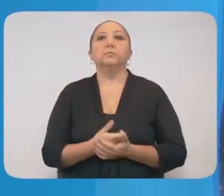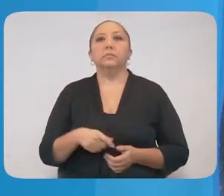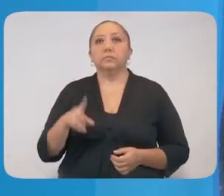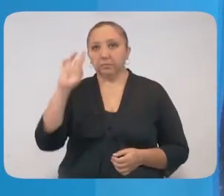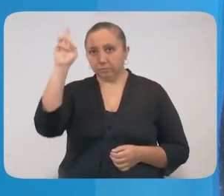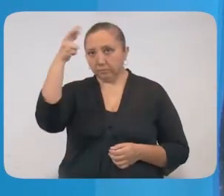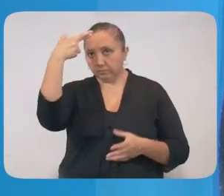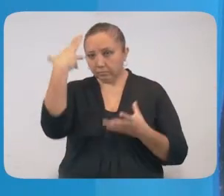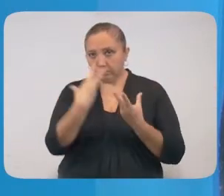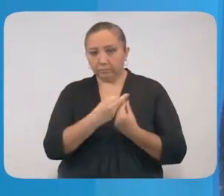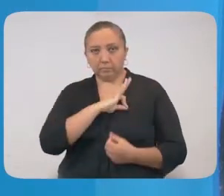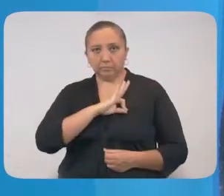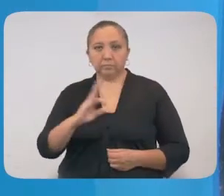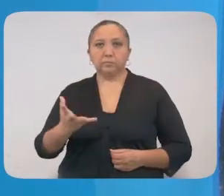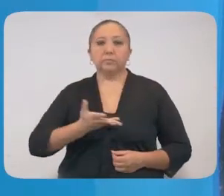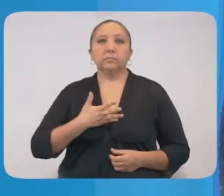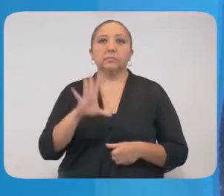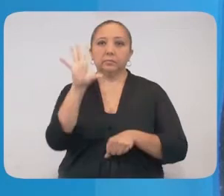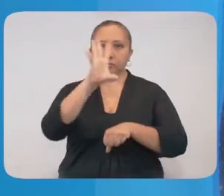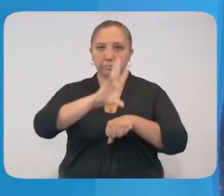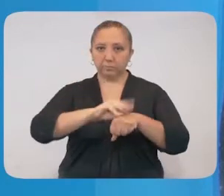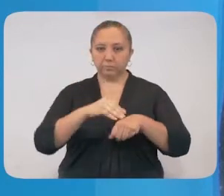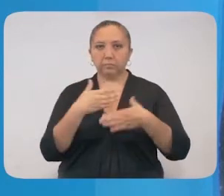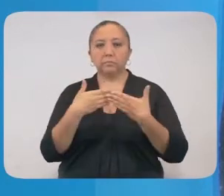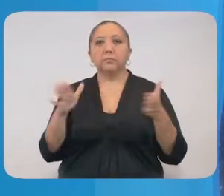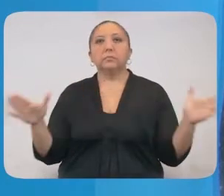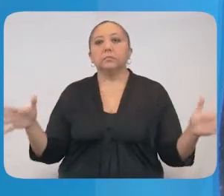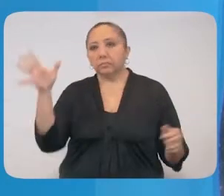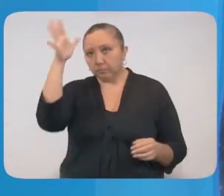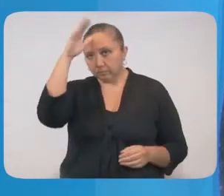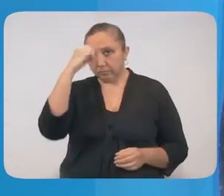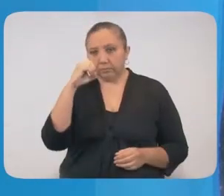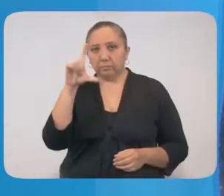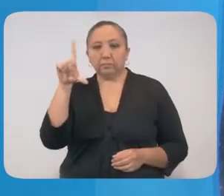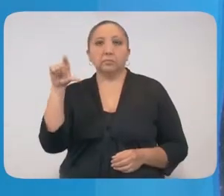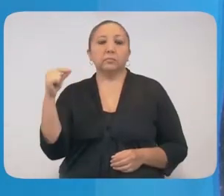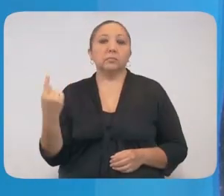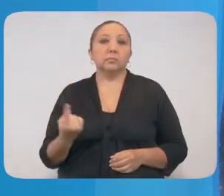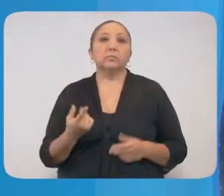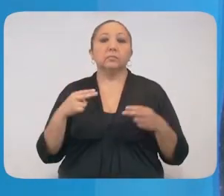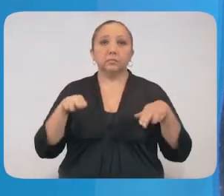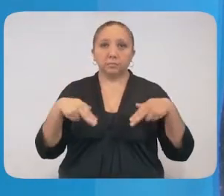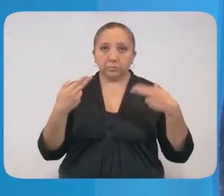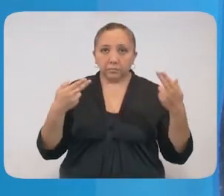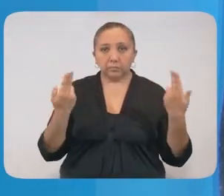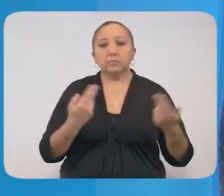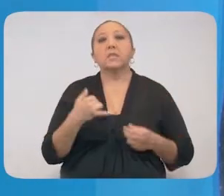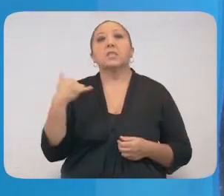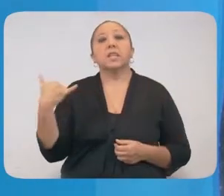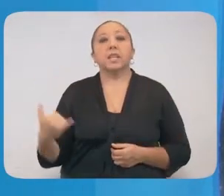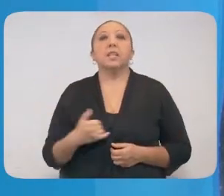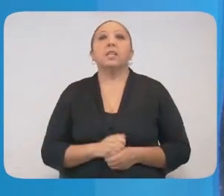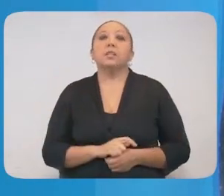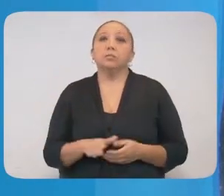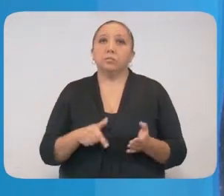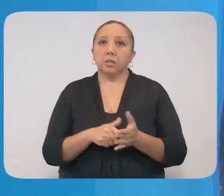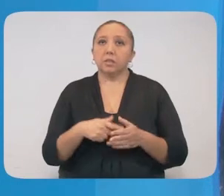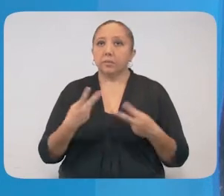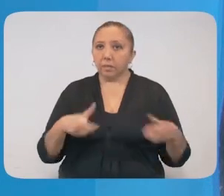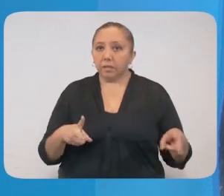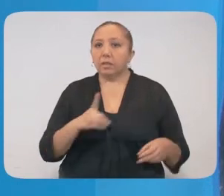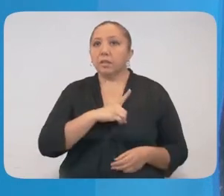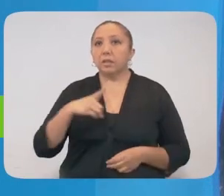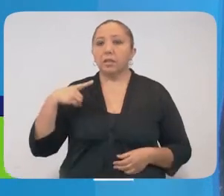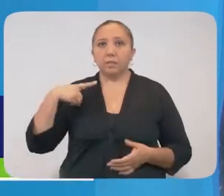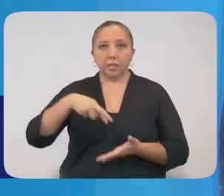reactivacion.yucatan.gov.mx, tu yanuk pesajilo hetzan, tial jejelas kuchil, yolo luyilal, maubinupak ale coronaviruso. Soku hetzel, jejelas nuk pesajil, tialu hel